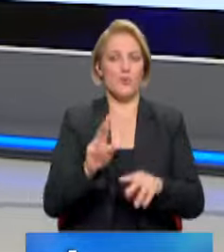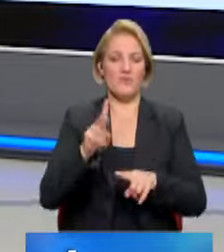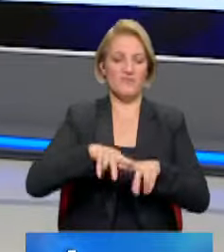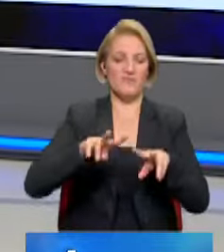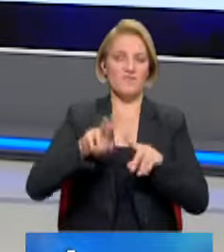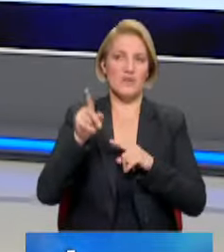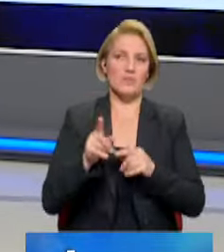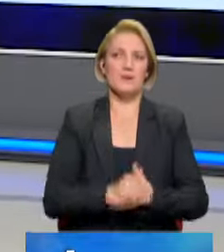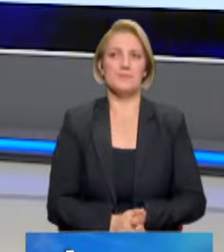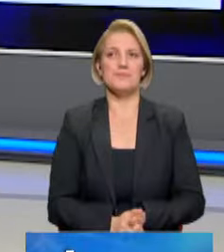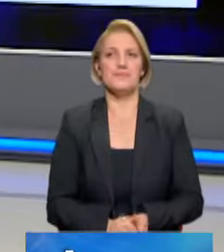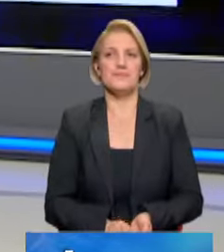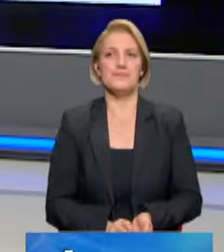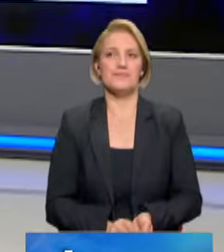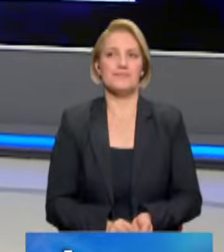da çenemizi yoralım.